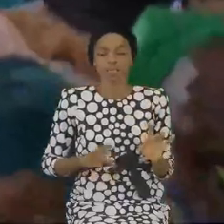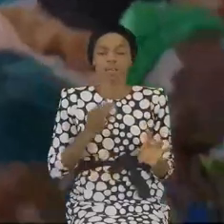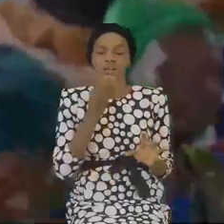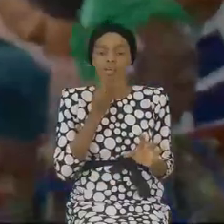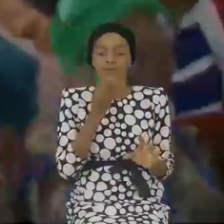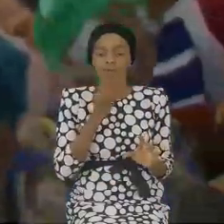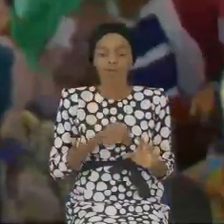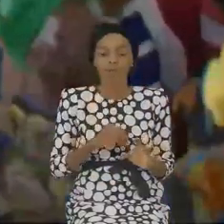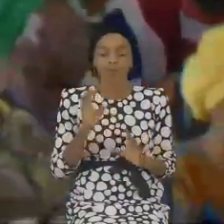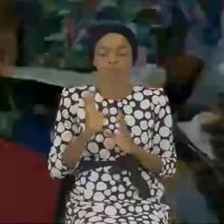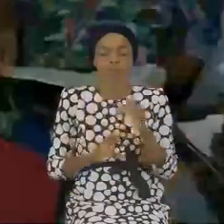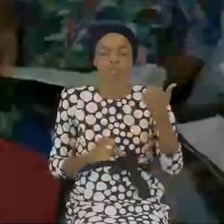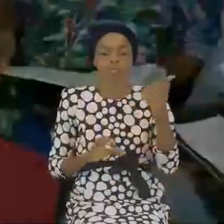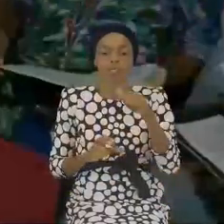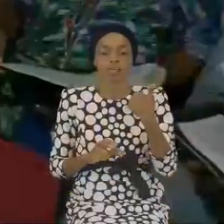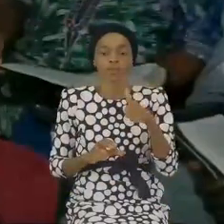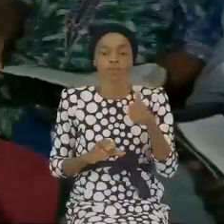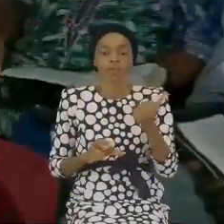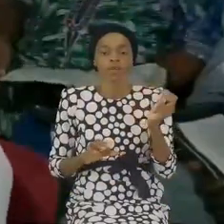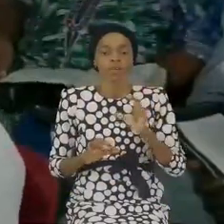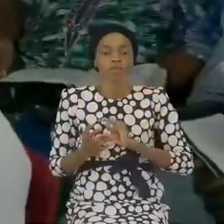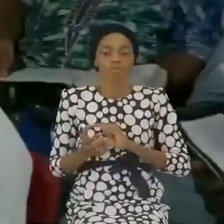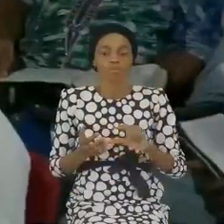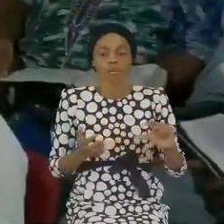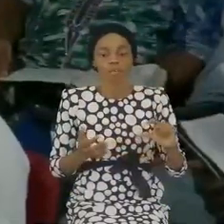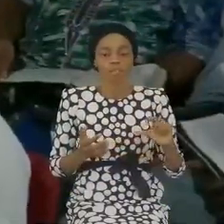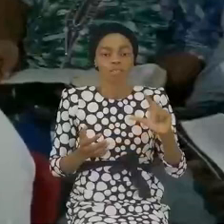chapitre 10, verset 38.